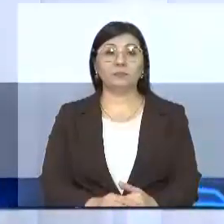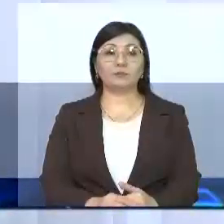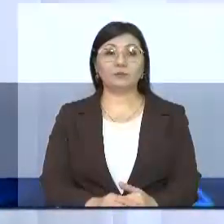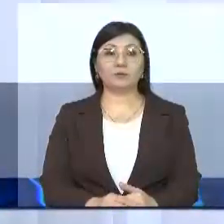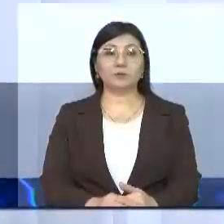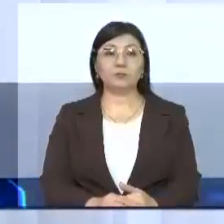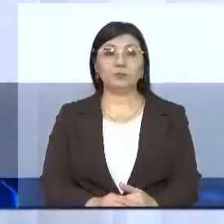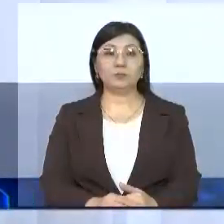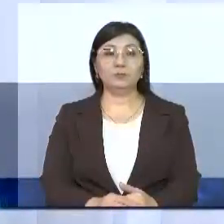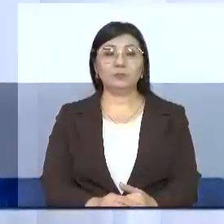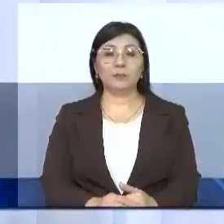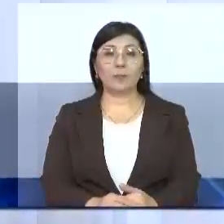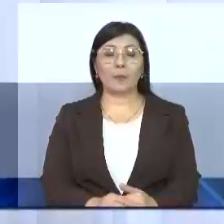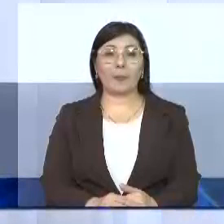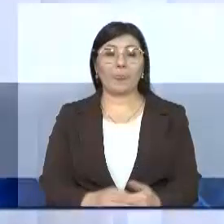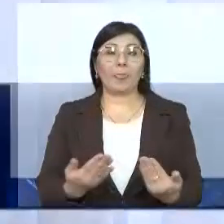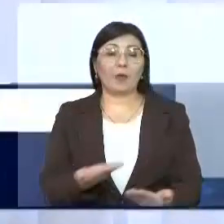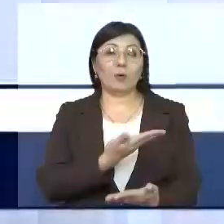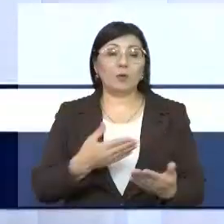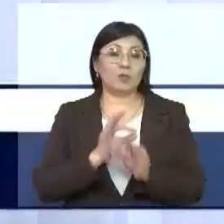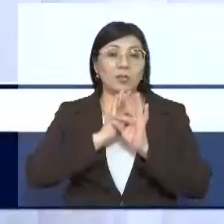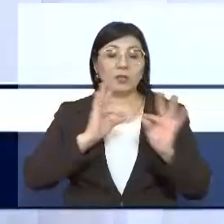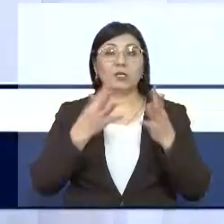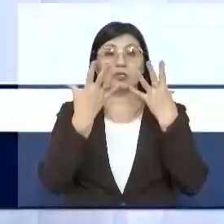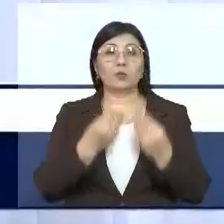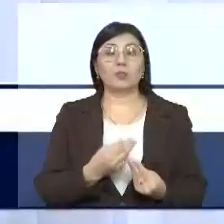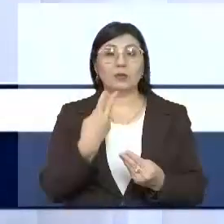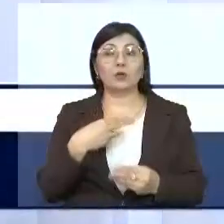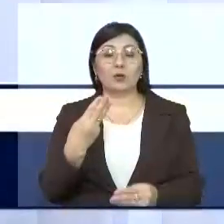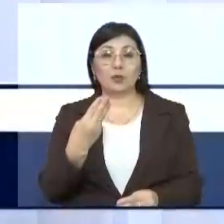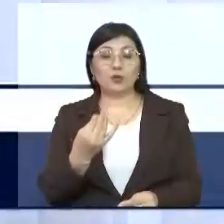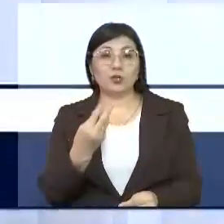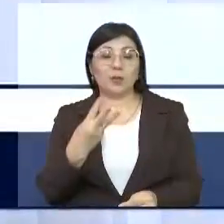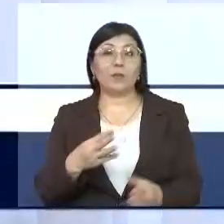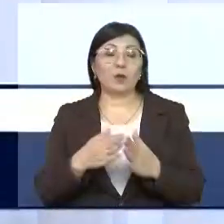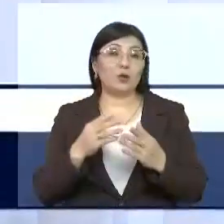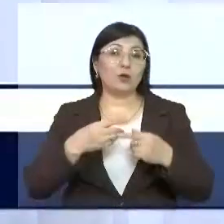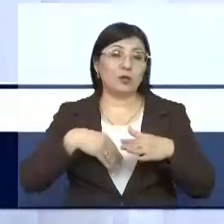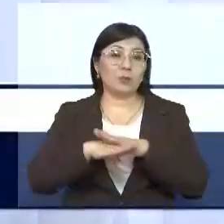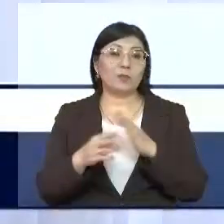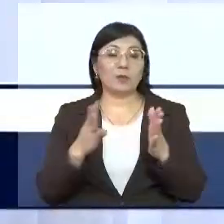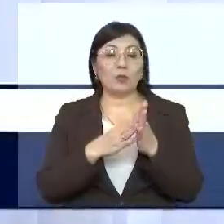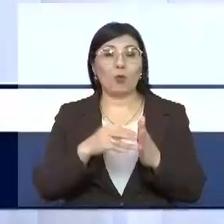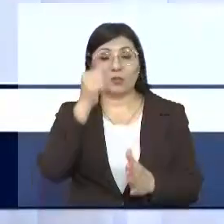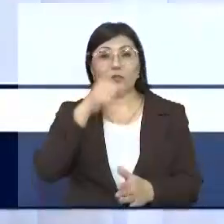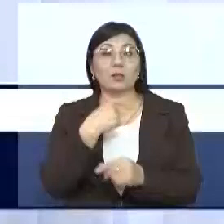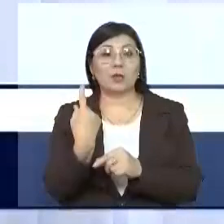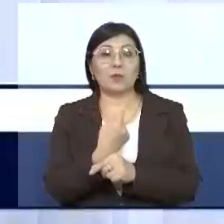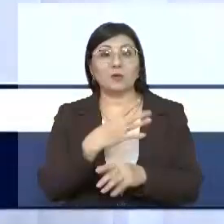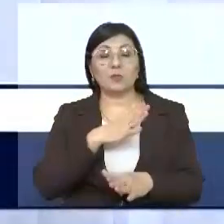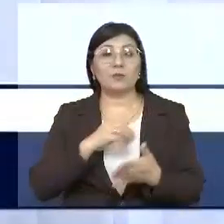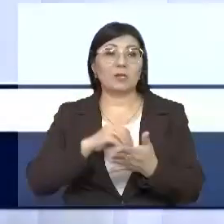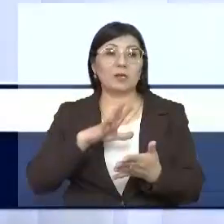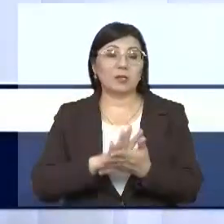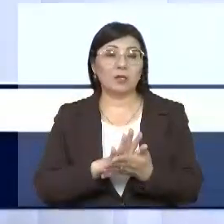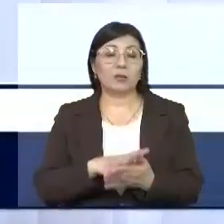Сегодня у нас знаменательное событие. Бүгін бізде ерекше күн. Үшемді үйлеріне шығарып жатырмыз. Бұл 9 ай ішінде алғаш болып